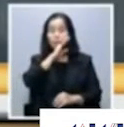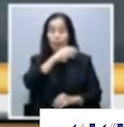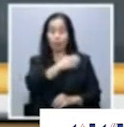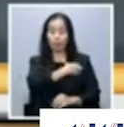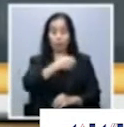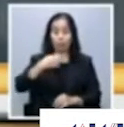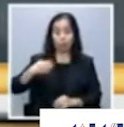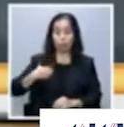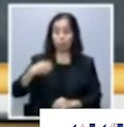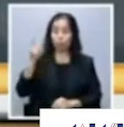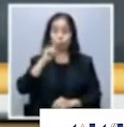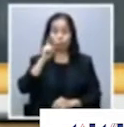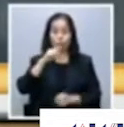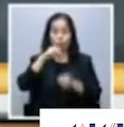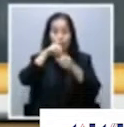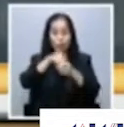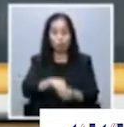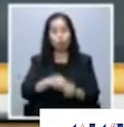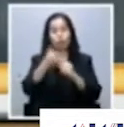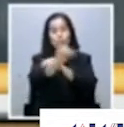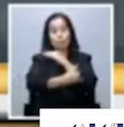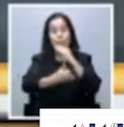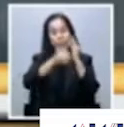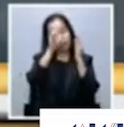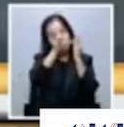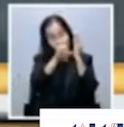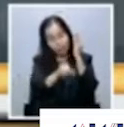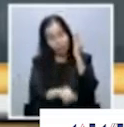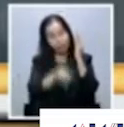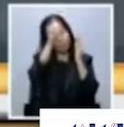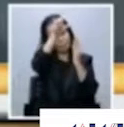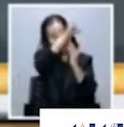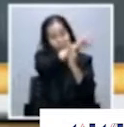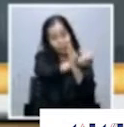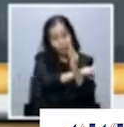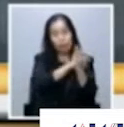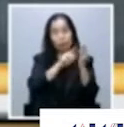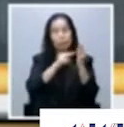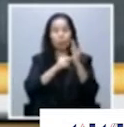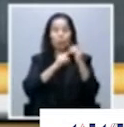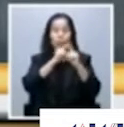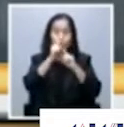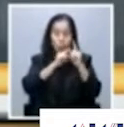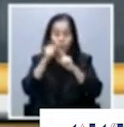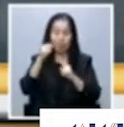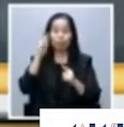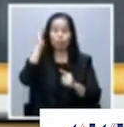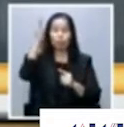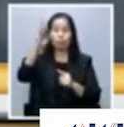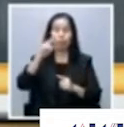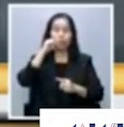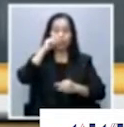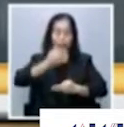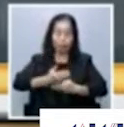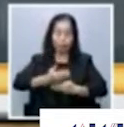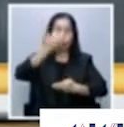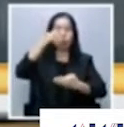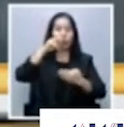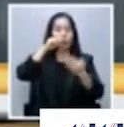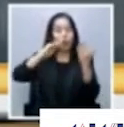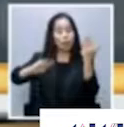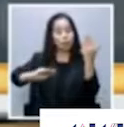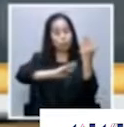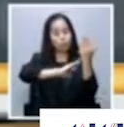เป็นสำนักอยู่นั้นสามารถเจรจาความได้ก็สามารถจะปล่อยน้ำเข้ามาสู่แม่น้ำโขง